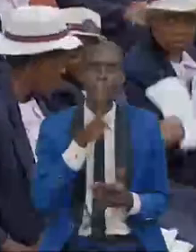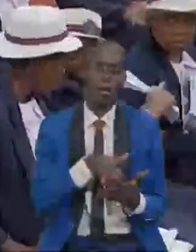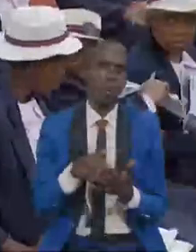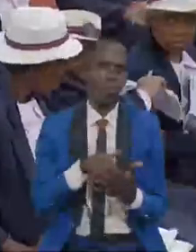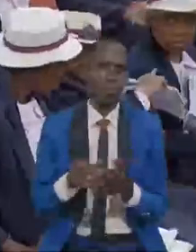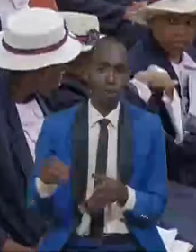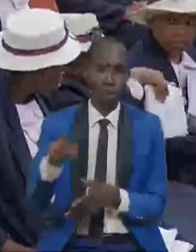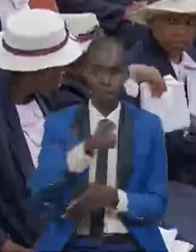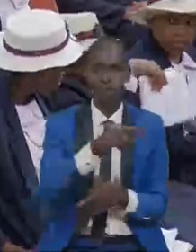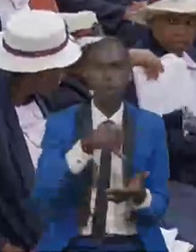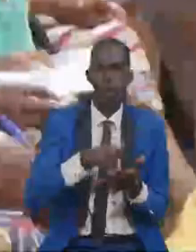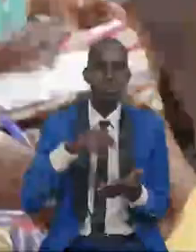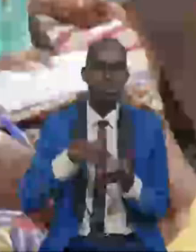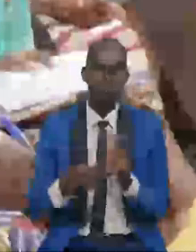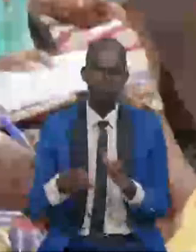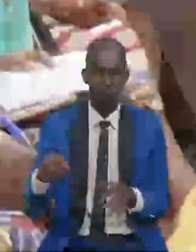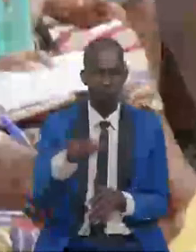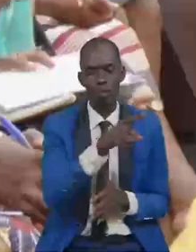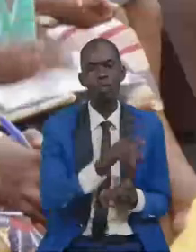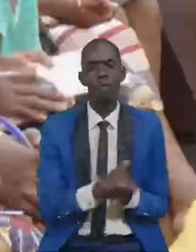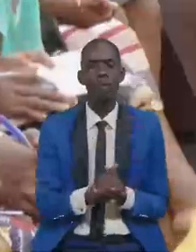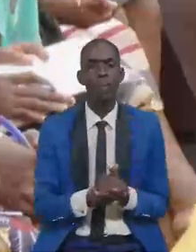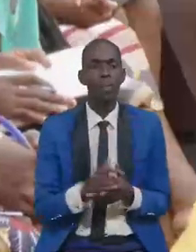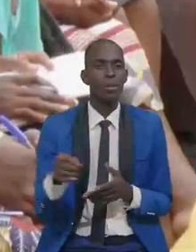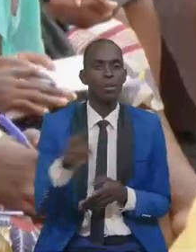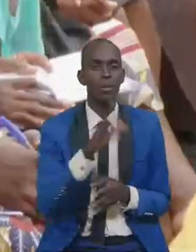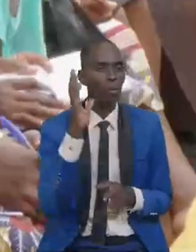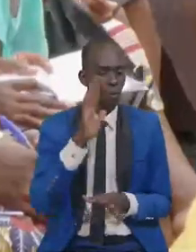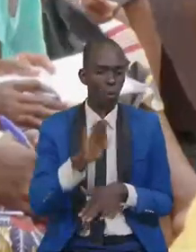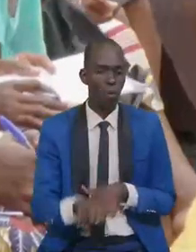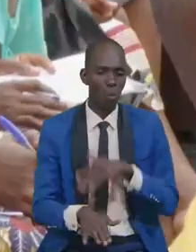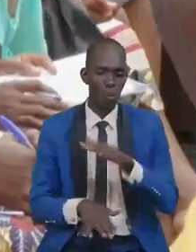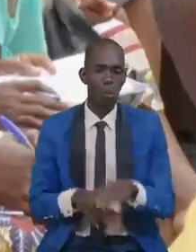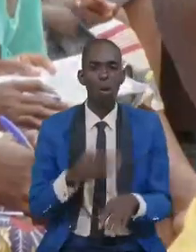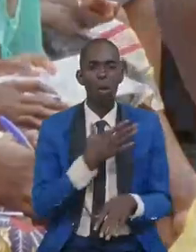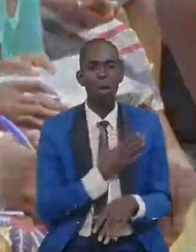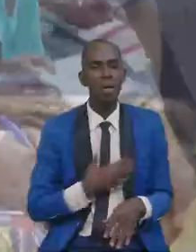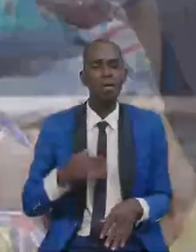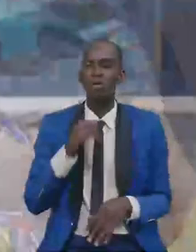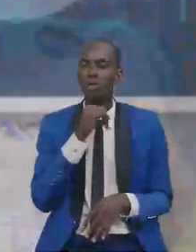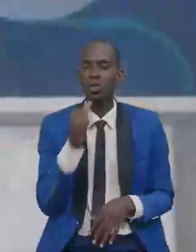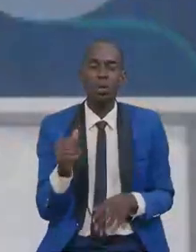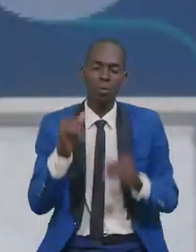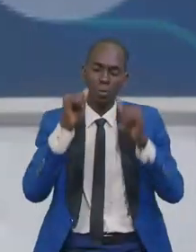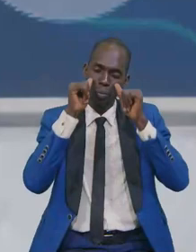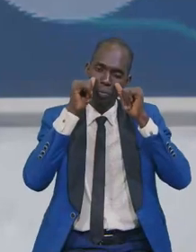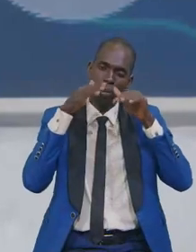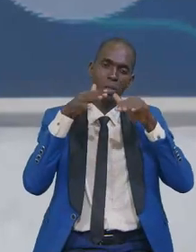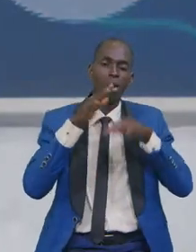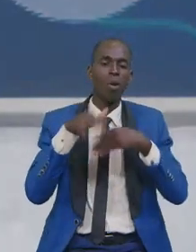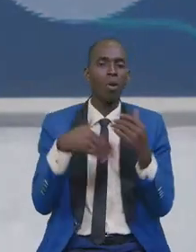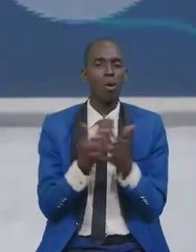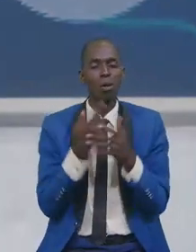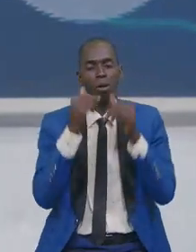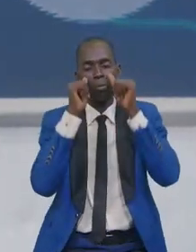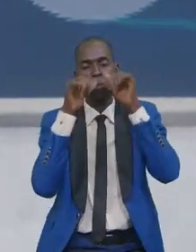toi. J'ai dit ça parle de toi. Ils courent et ne se lassent point. Ils